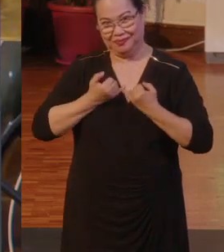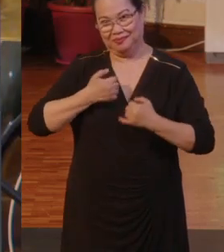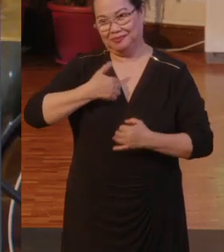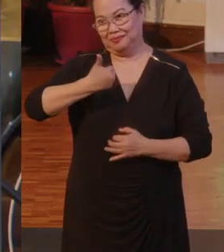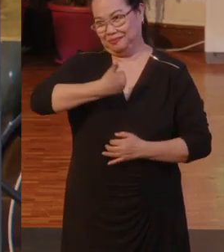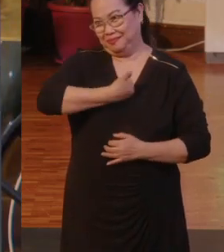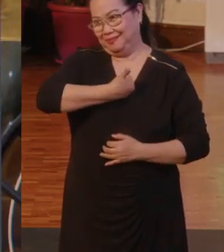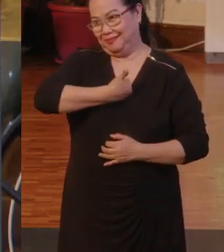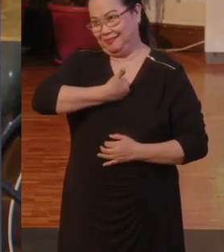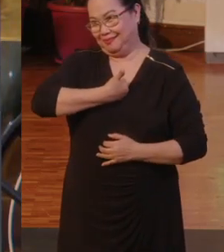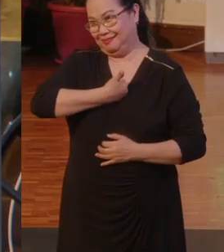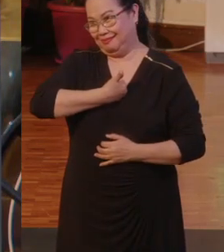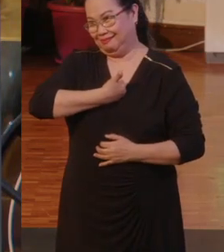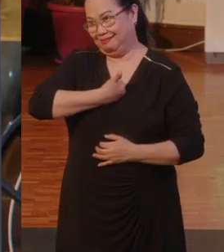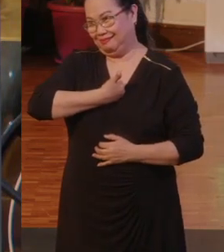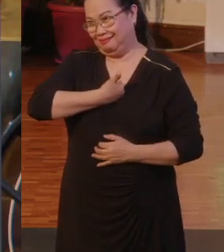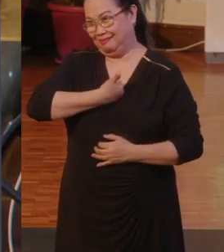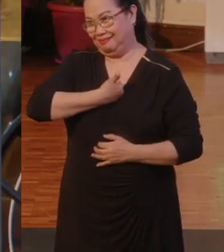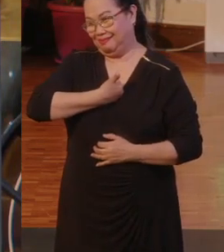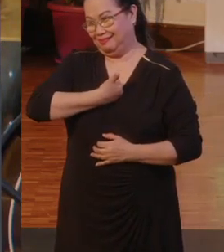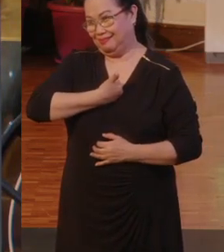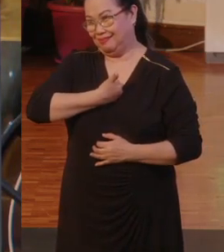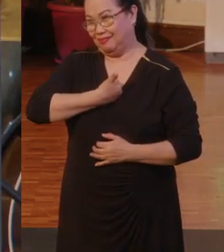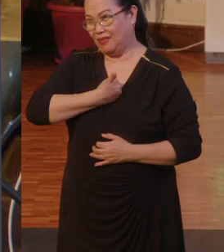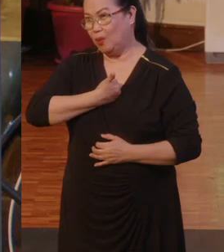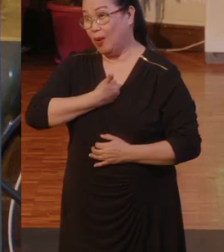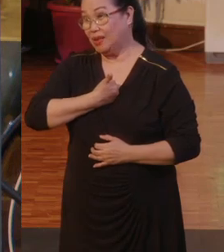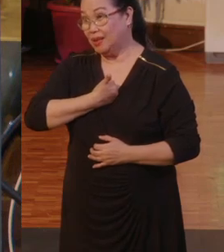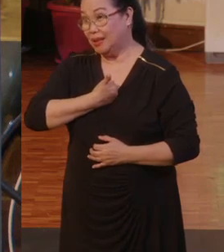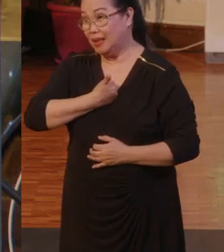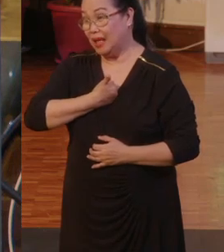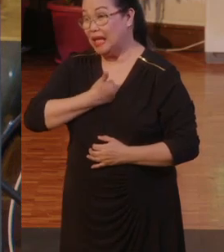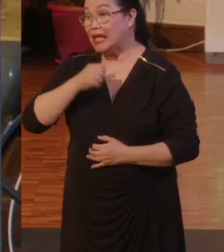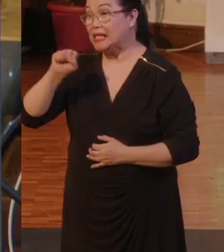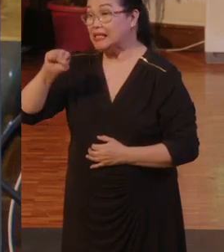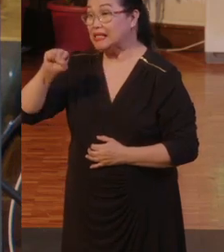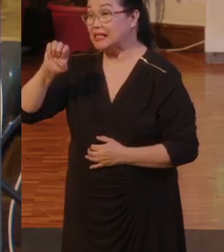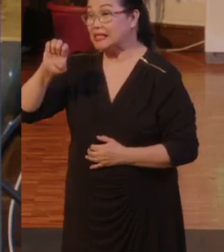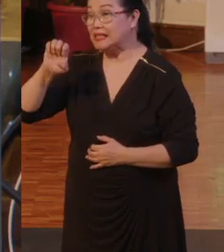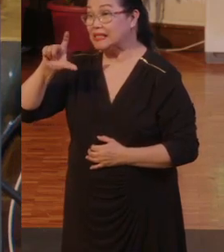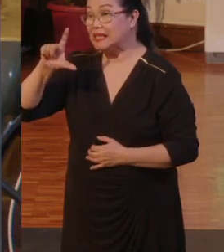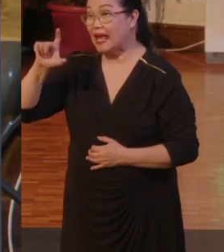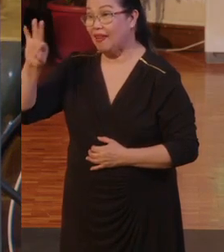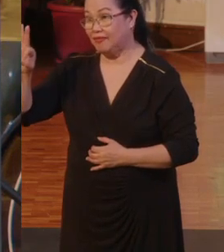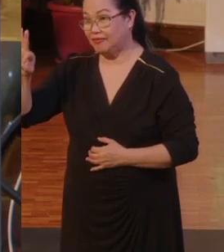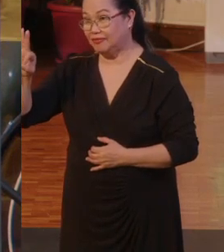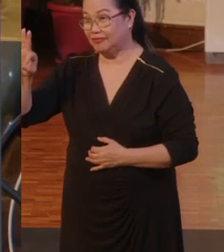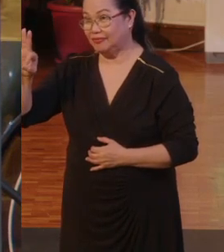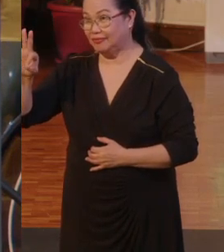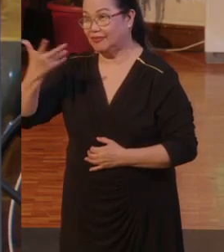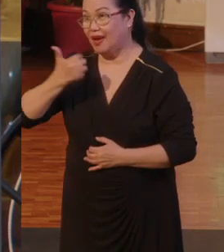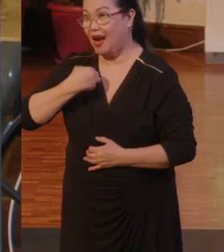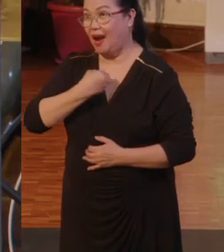ipaalala ang pagpapala ng isang tapat na Diyos, ang Diyos mismo ang nagpaalala sa kanila.